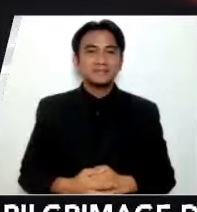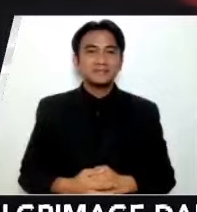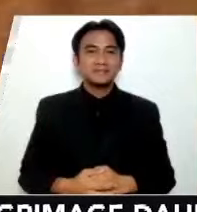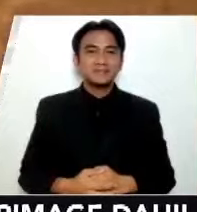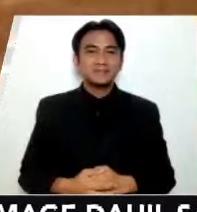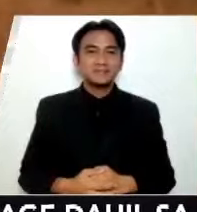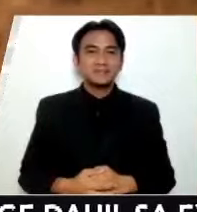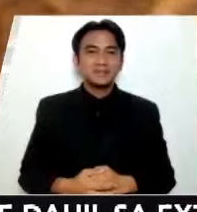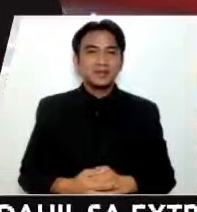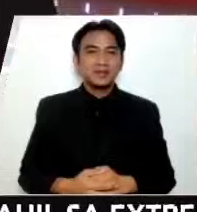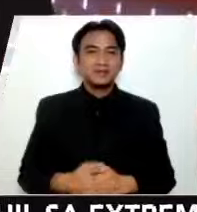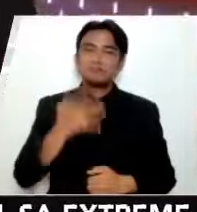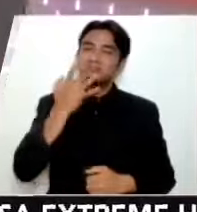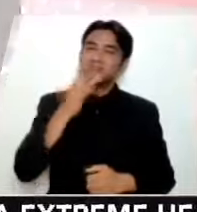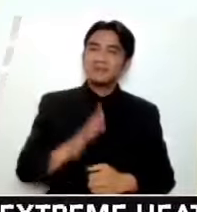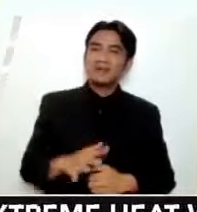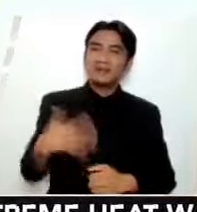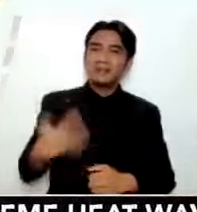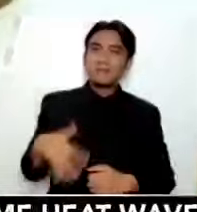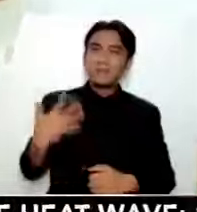Sarap.